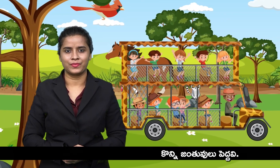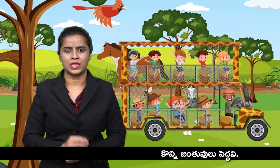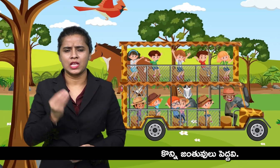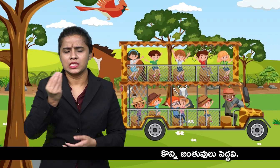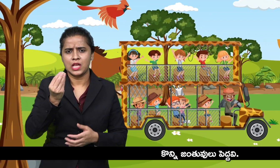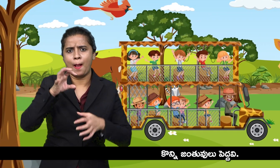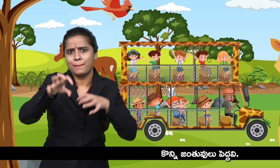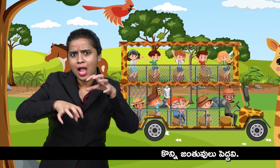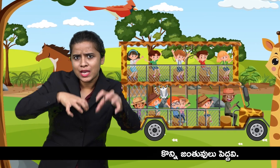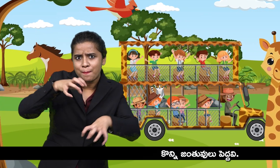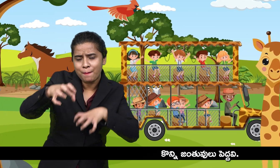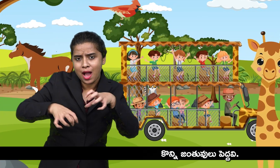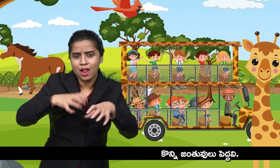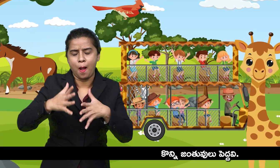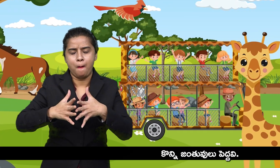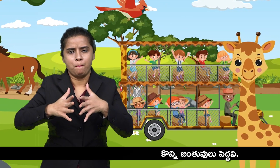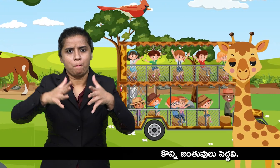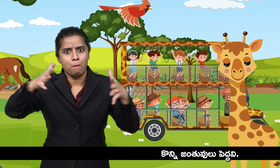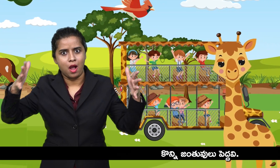కొన్ని జంతువులు పెద్దవి,